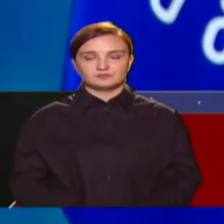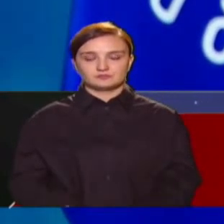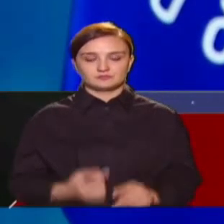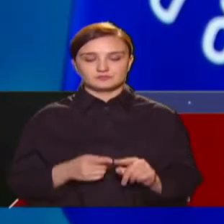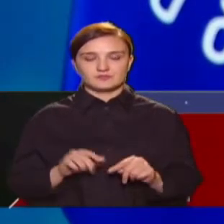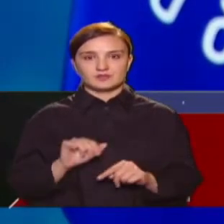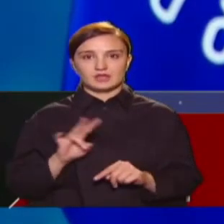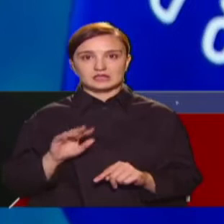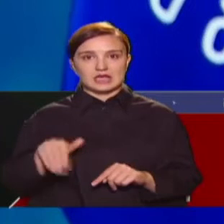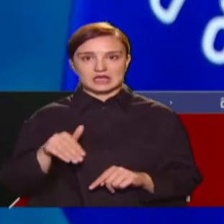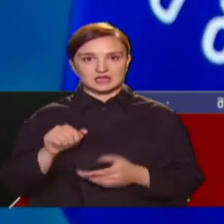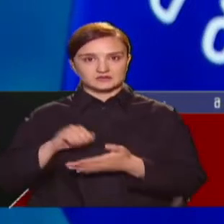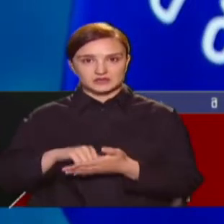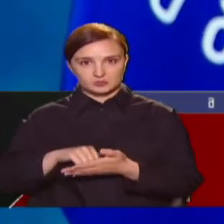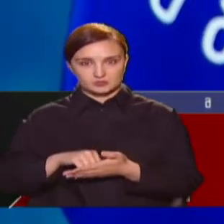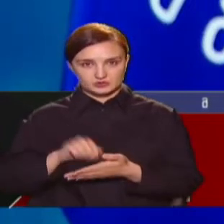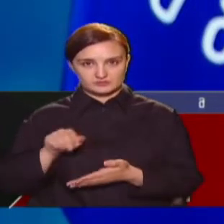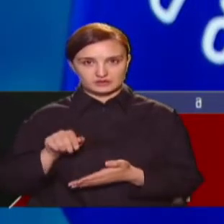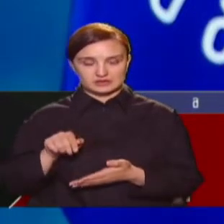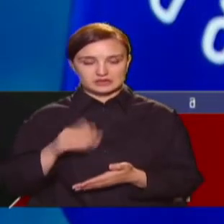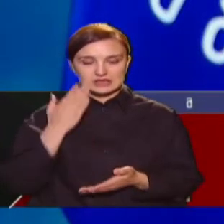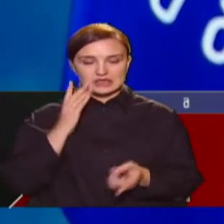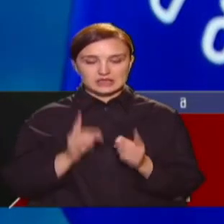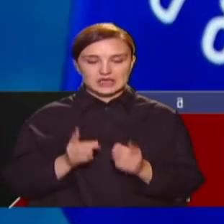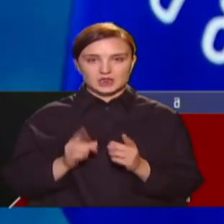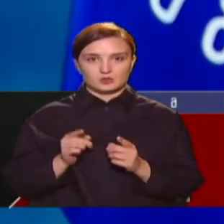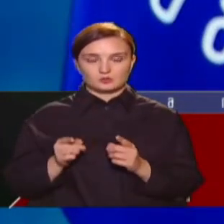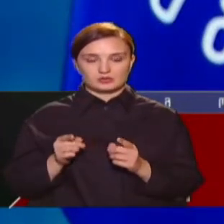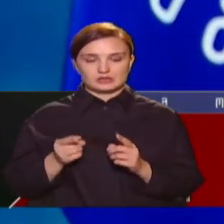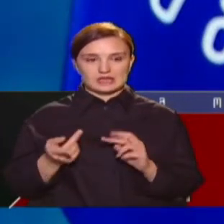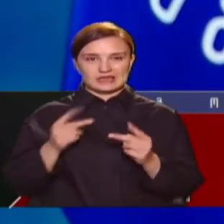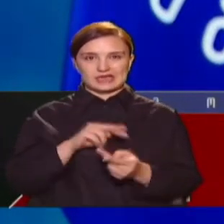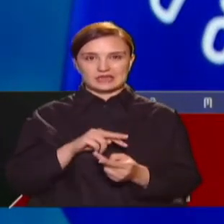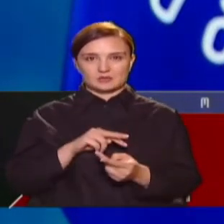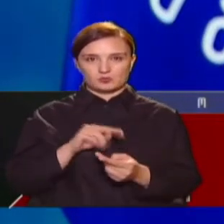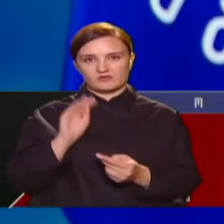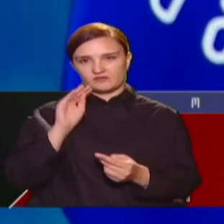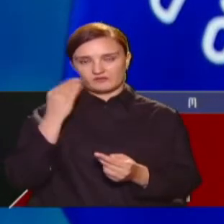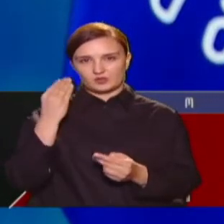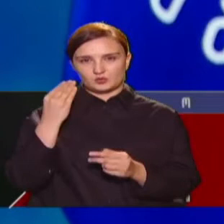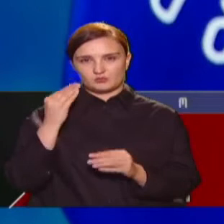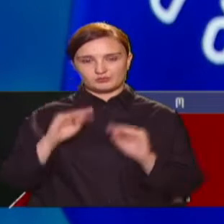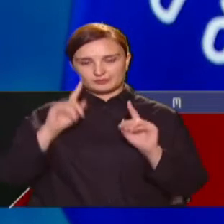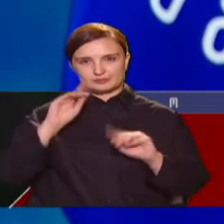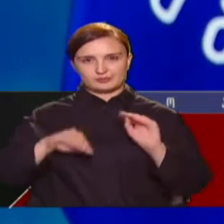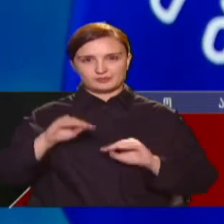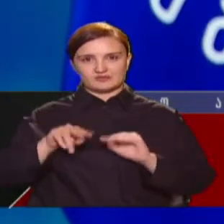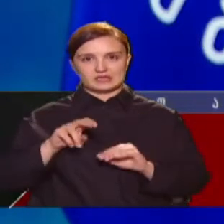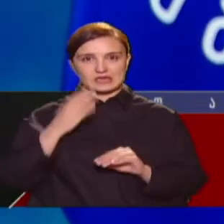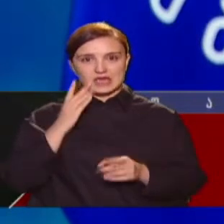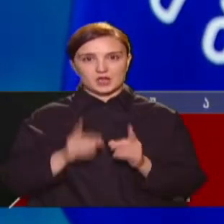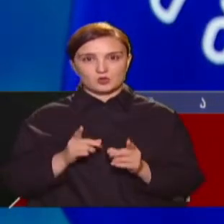ან არ აქვს საფუძველი, ან წარმოადგენს რეალობ გადაკეთებულ რეალობას, დამახინჯებულ რეალობას, მერწმუნეთ,